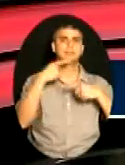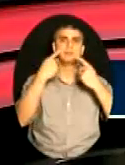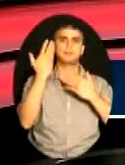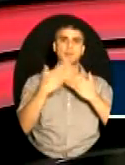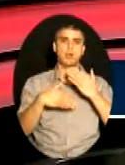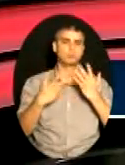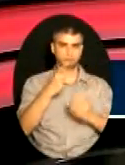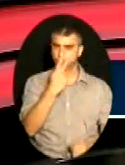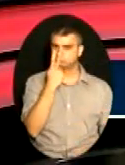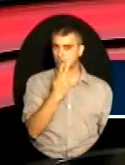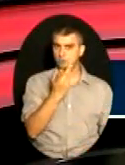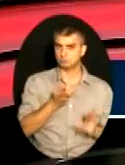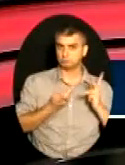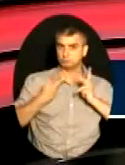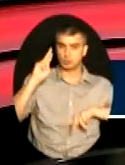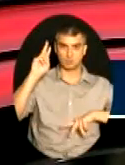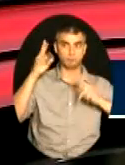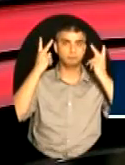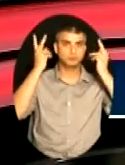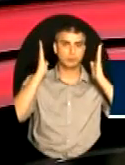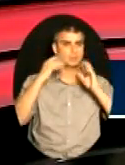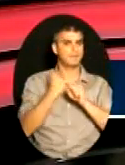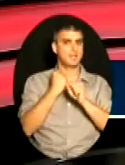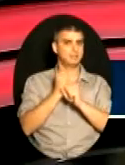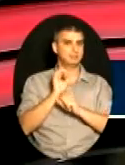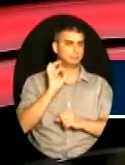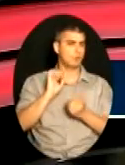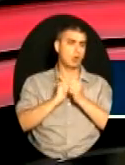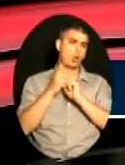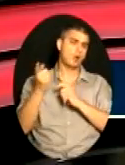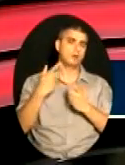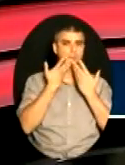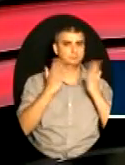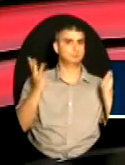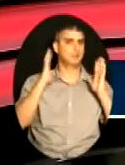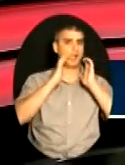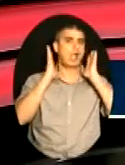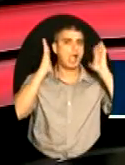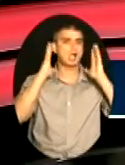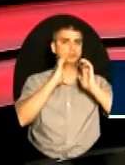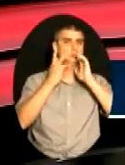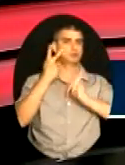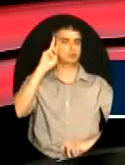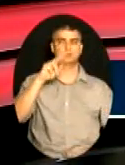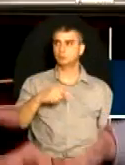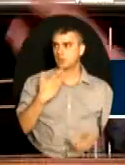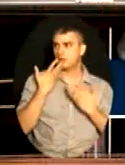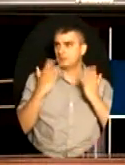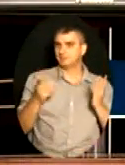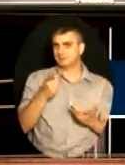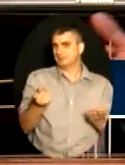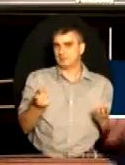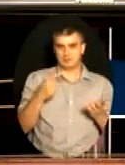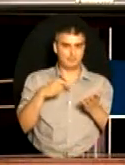האחרונים. אתה רואה עלייה משמעותית במעשים האלו, שפשוט הם זוכים לחשיפה גדולה יותר? החשיפה זה